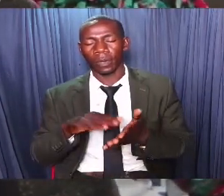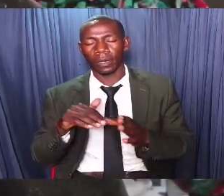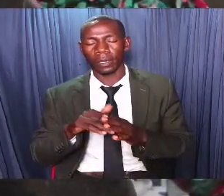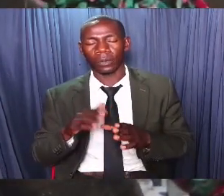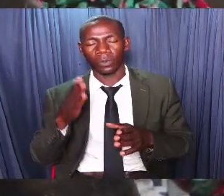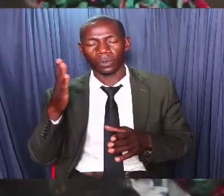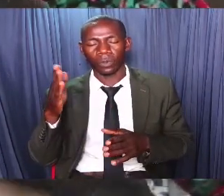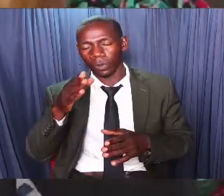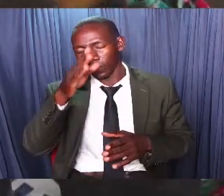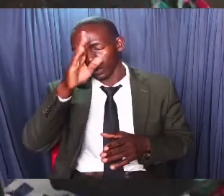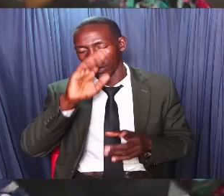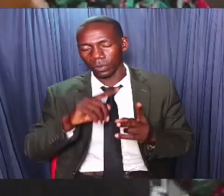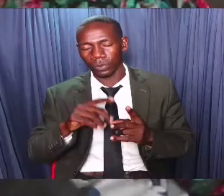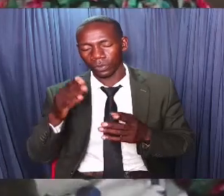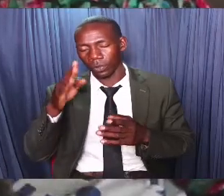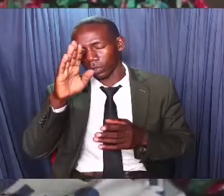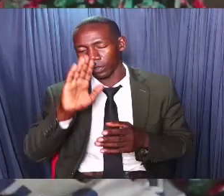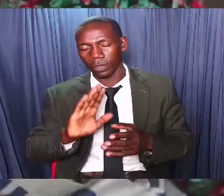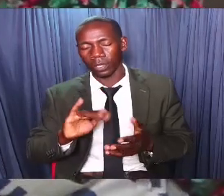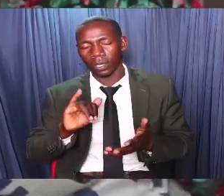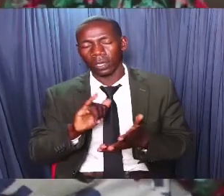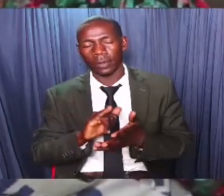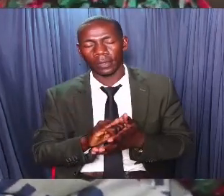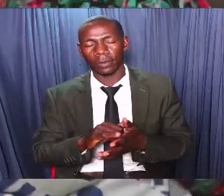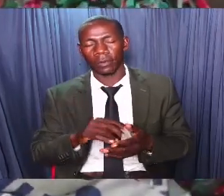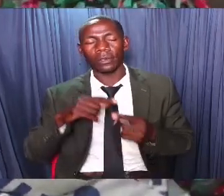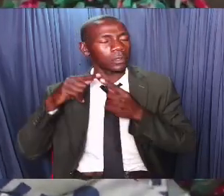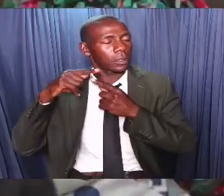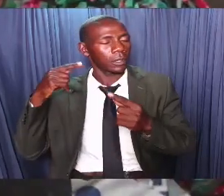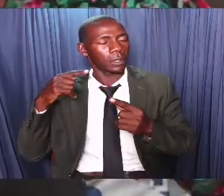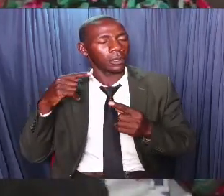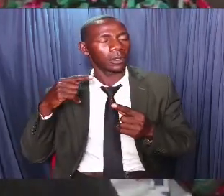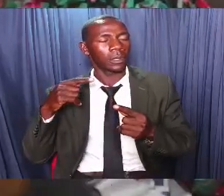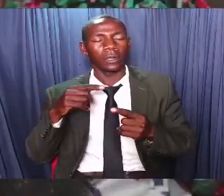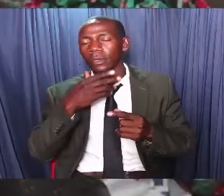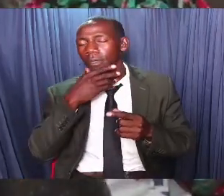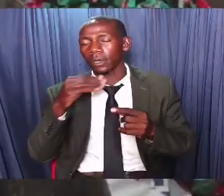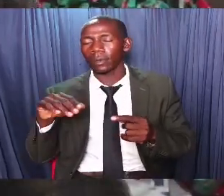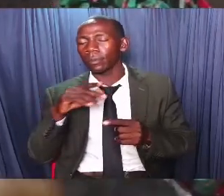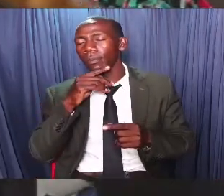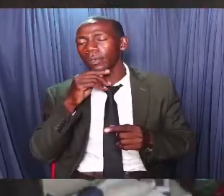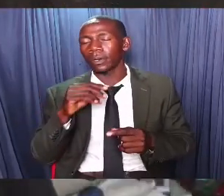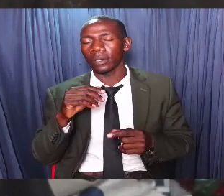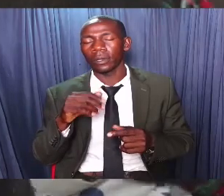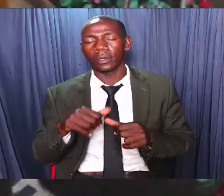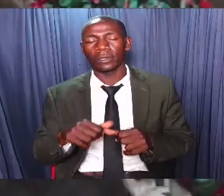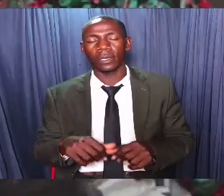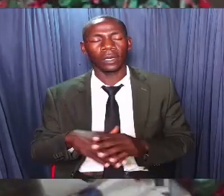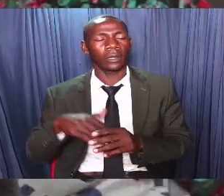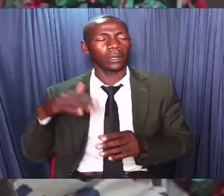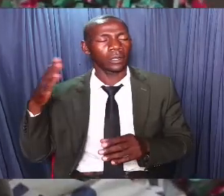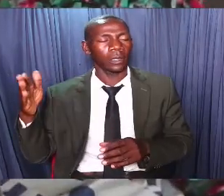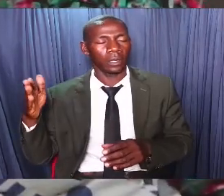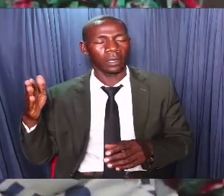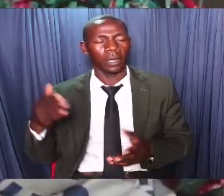miguu yako, kurudi Bwana ili tukaweze kuchinjio. Maana yule mwanampotevu, tazama alikaa huko,